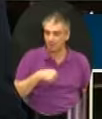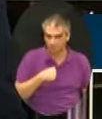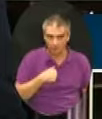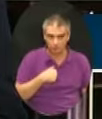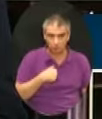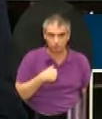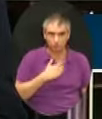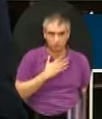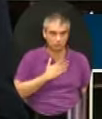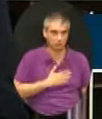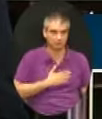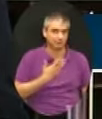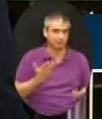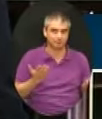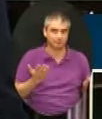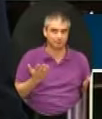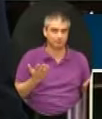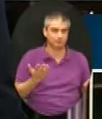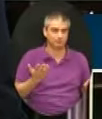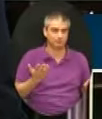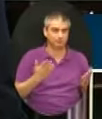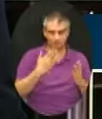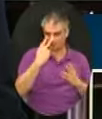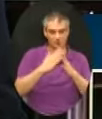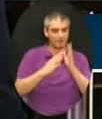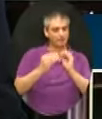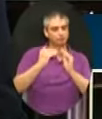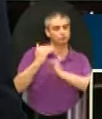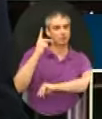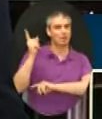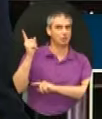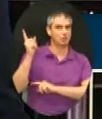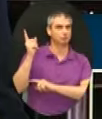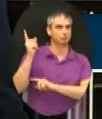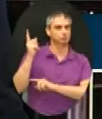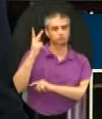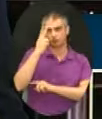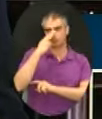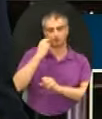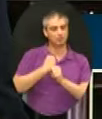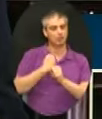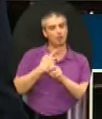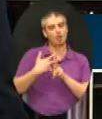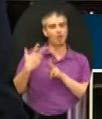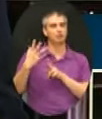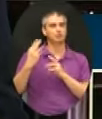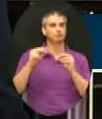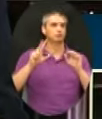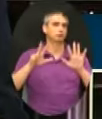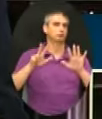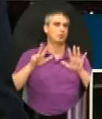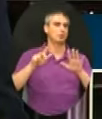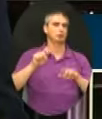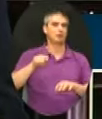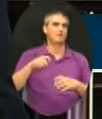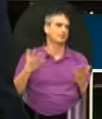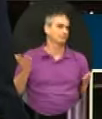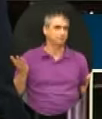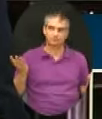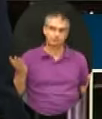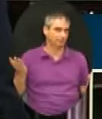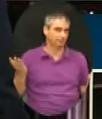רוצים לראות בית משפט עליון שינסה לתפקד רק עם 8 שופטים,